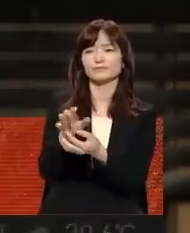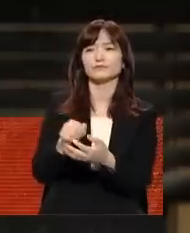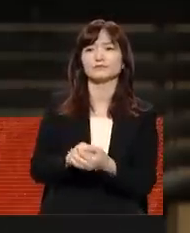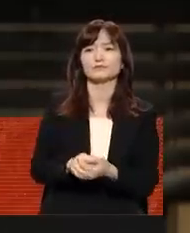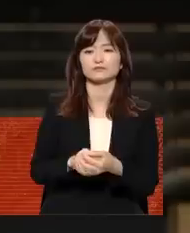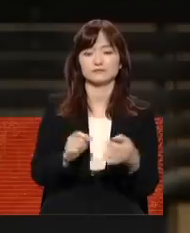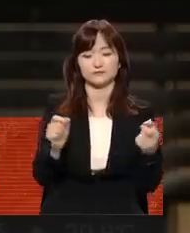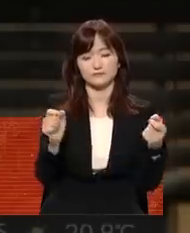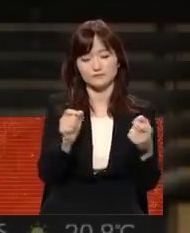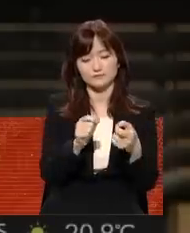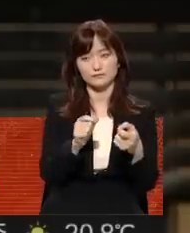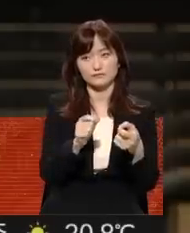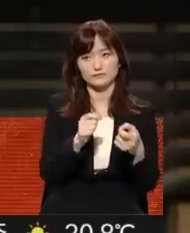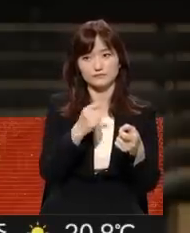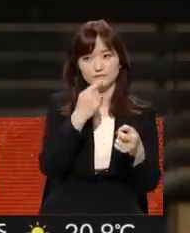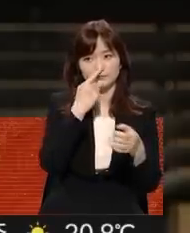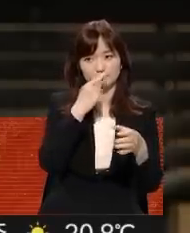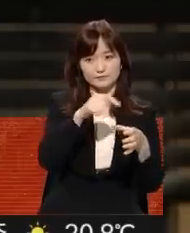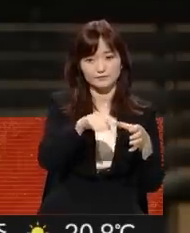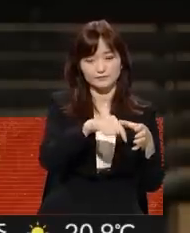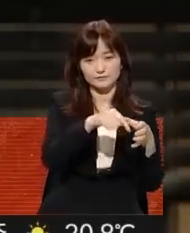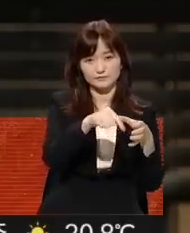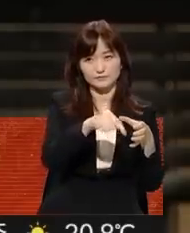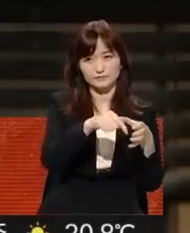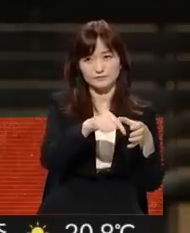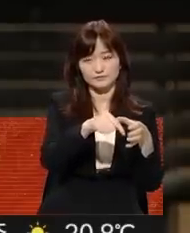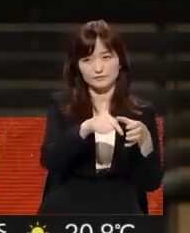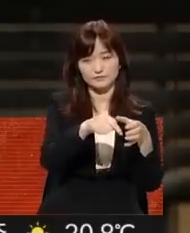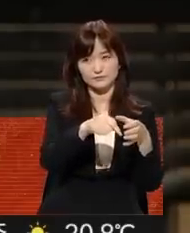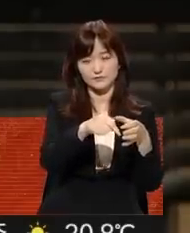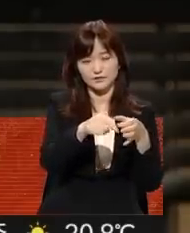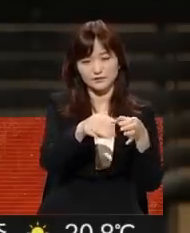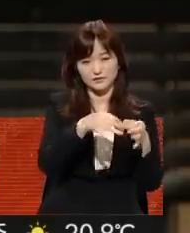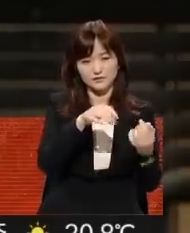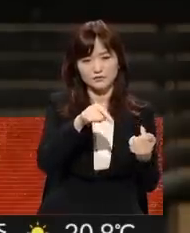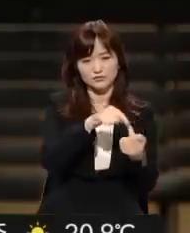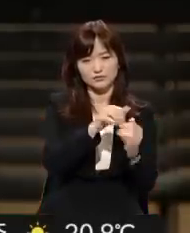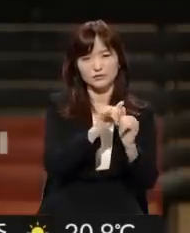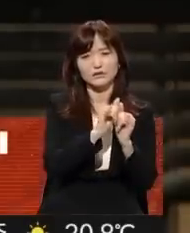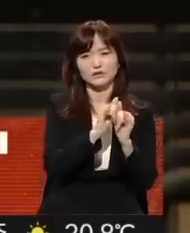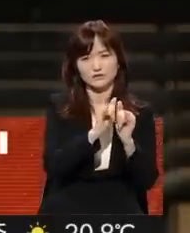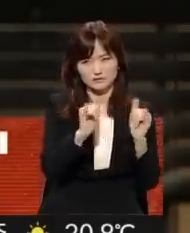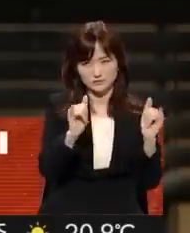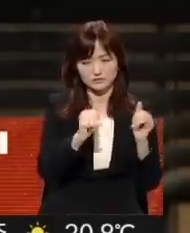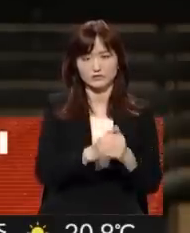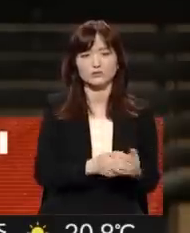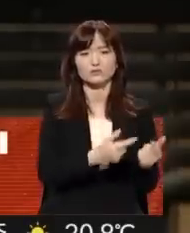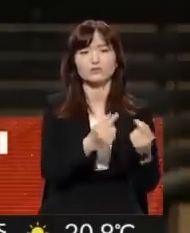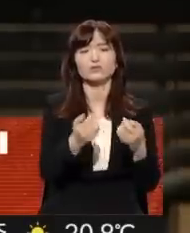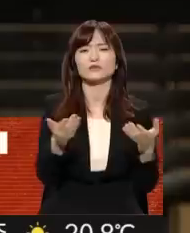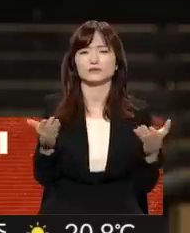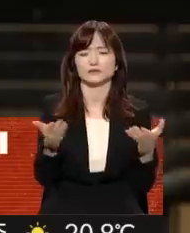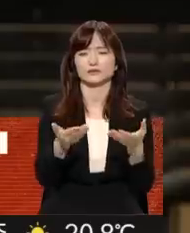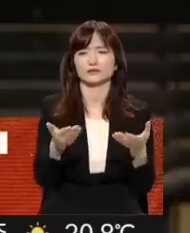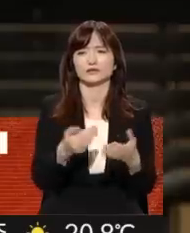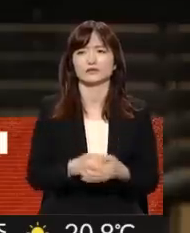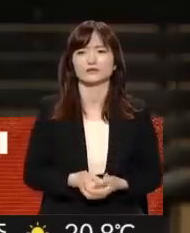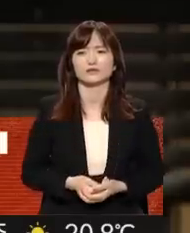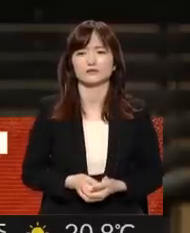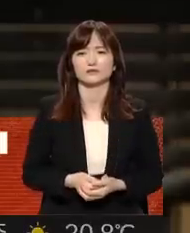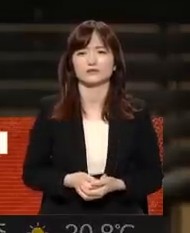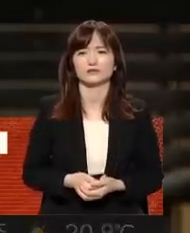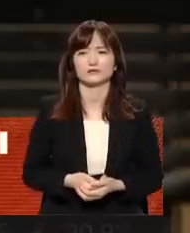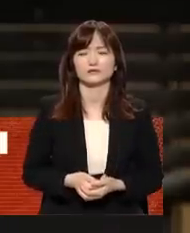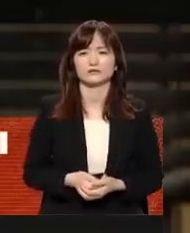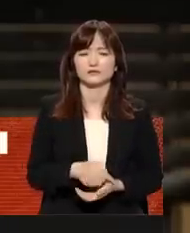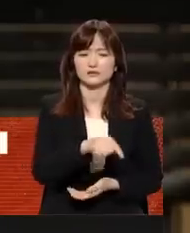인근에서 카페 영업을 하던 자영업자라는 사실이에요. 진짜요? 같은 일을 하는 사람인데 이렇게 행동을 했던 거.